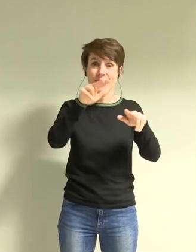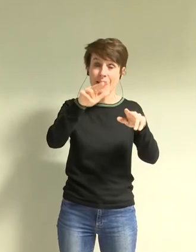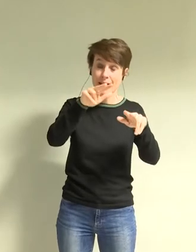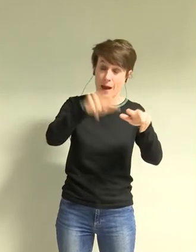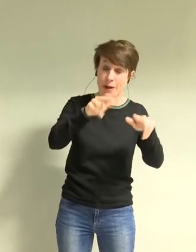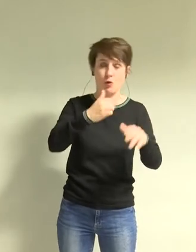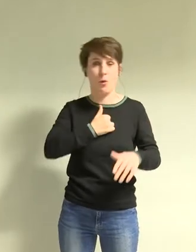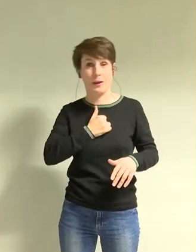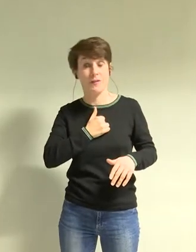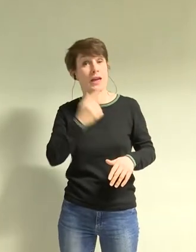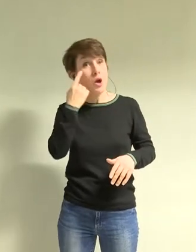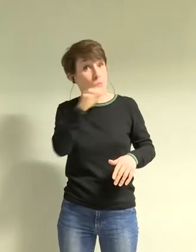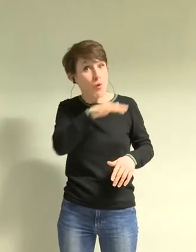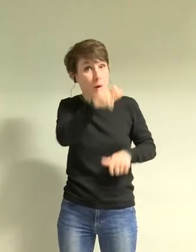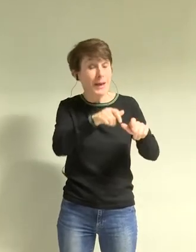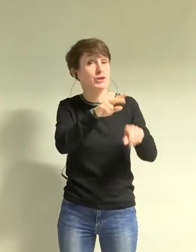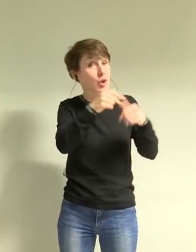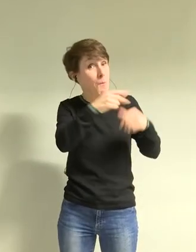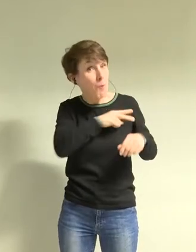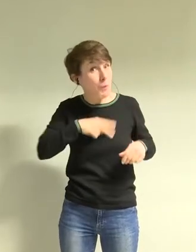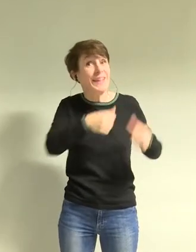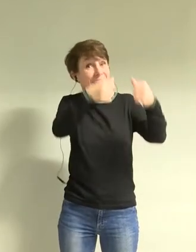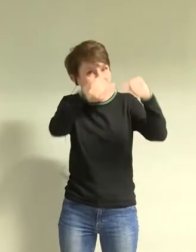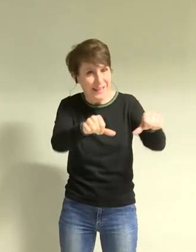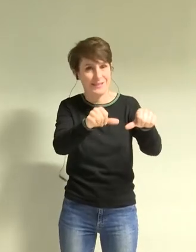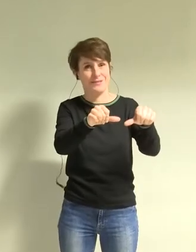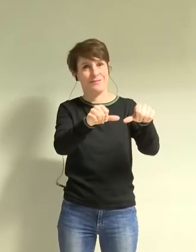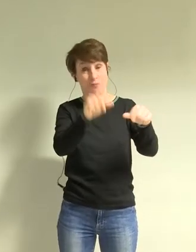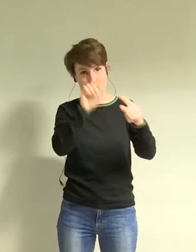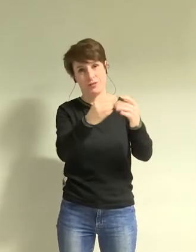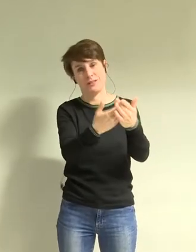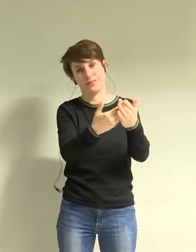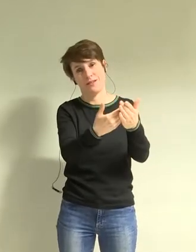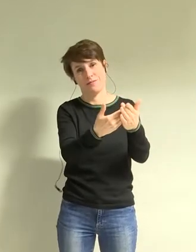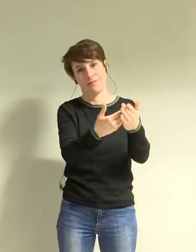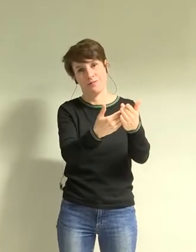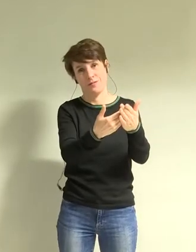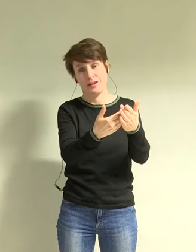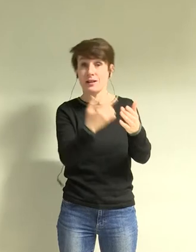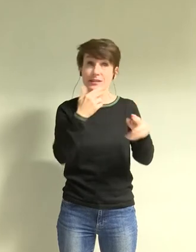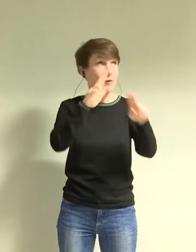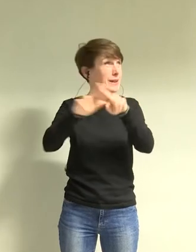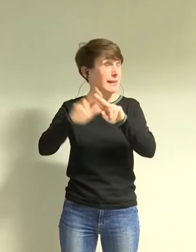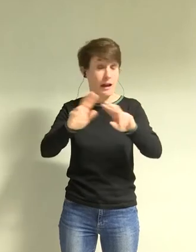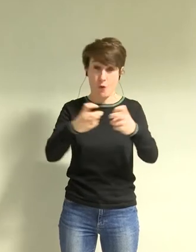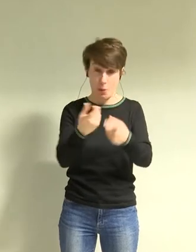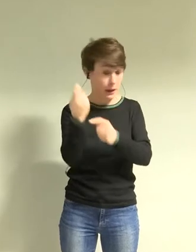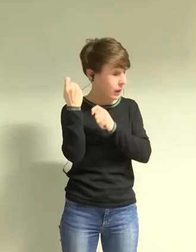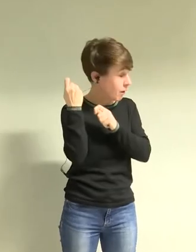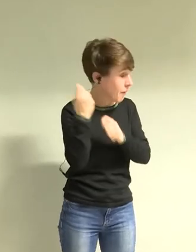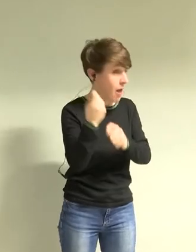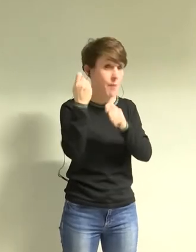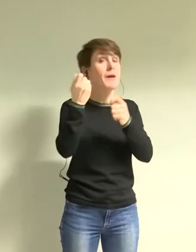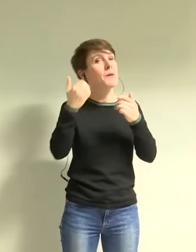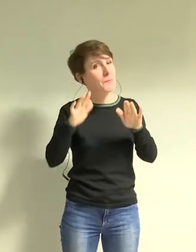de rester là avec ça a été dit un des montants travaux qui sont colossaux et des restes à charge